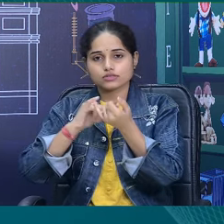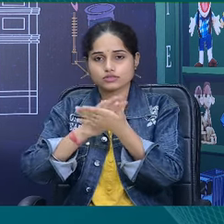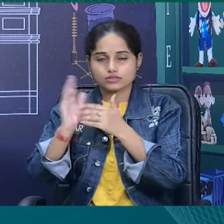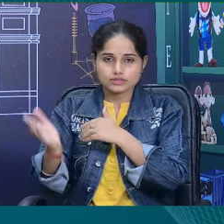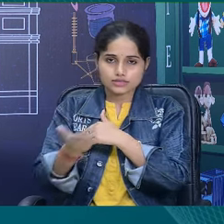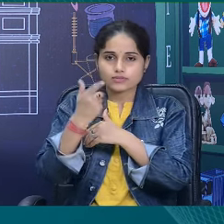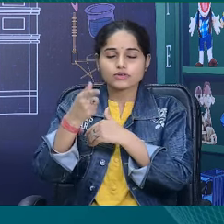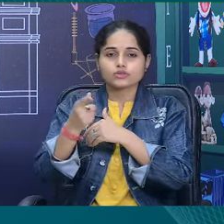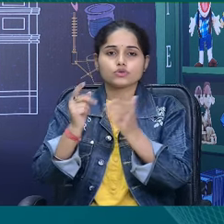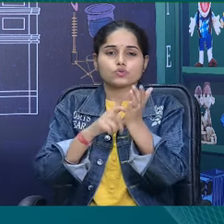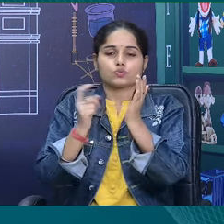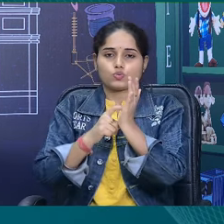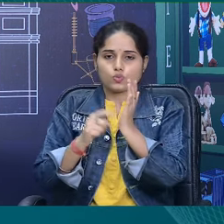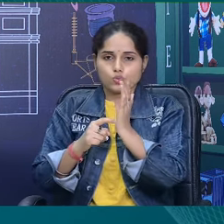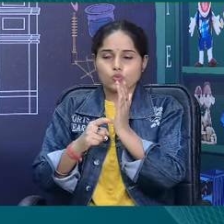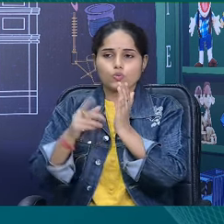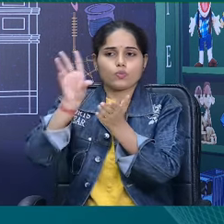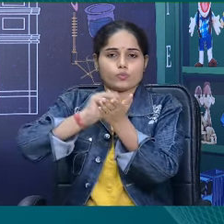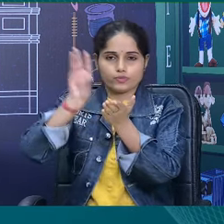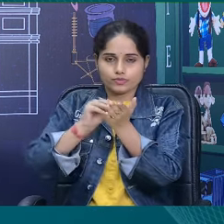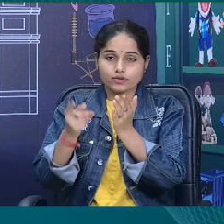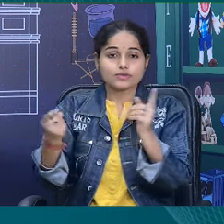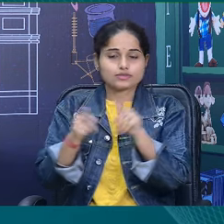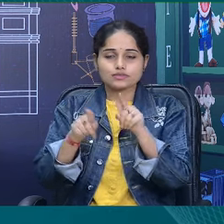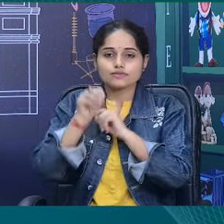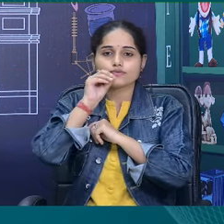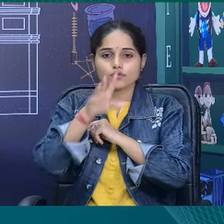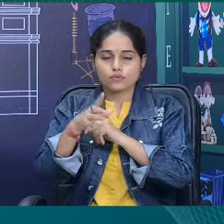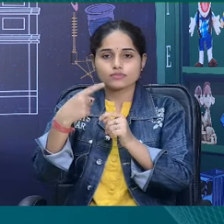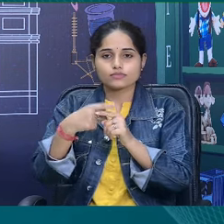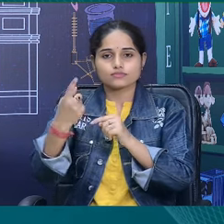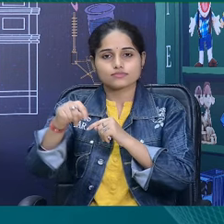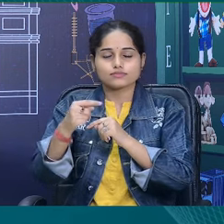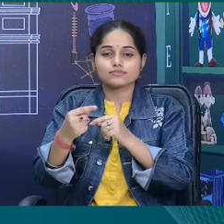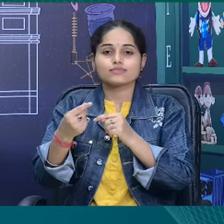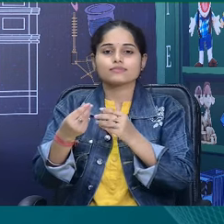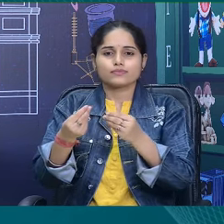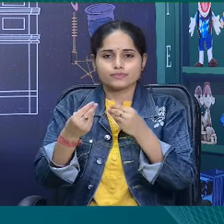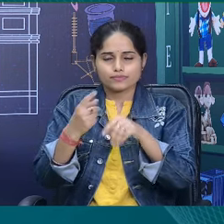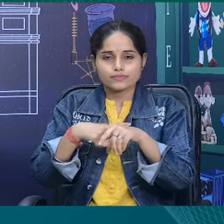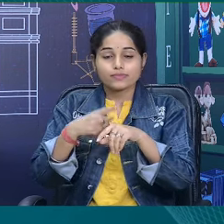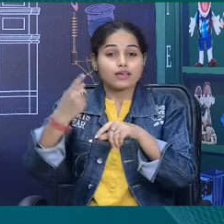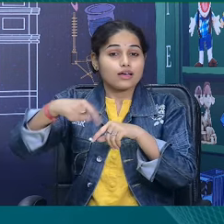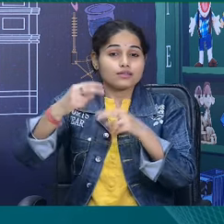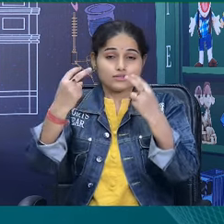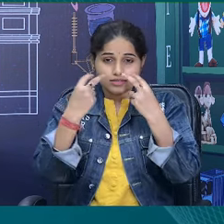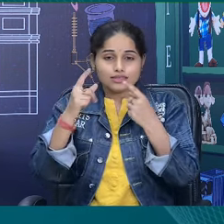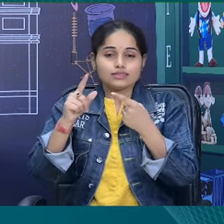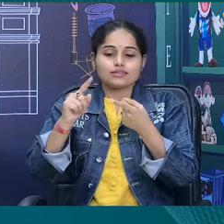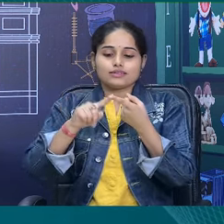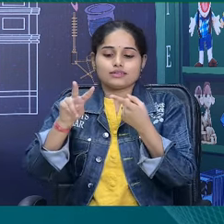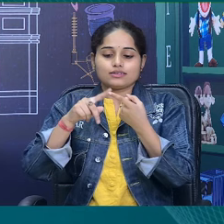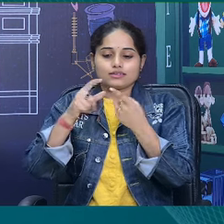एप्लीकेशंस पर और इसी सूचना के साथ इसी जानकारी के साथ अब अनुमति दीजिए लेकिन आप लगातार बने रहिए ई विद्या के